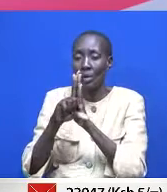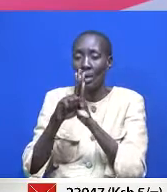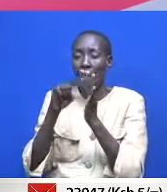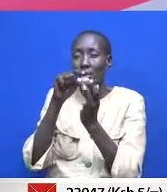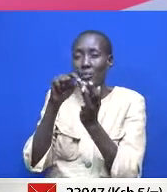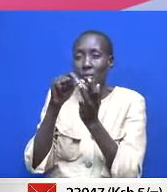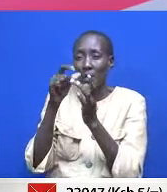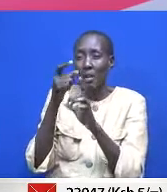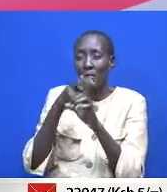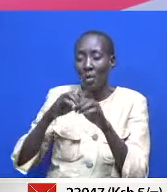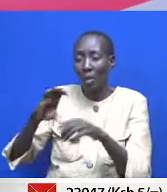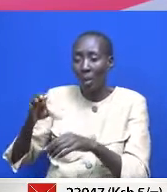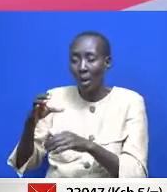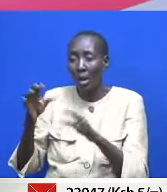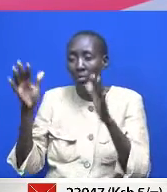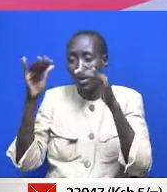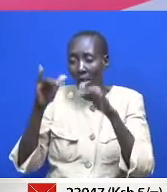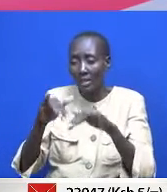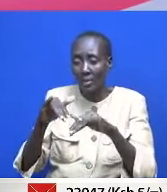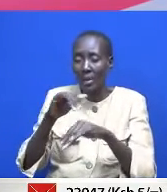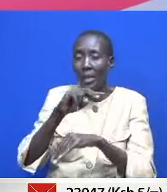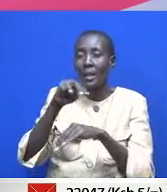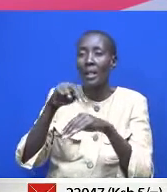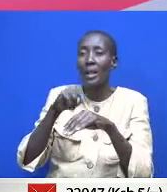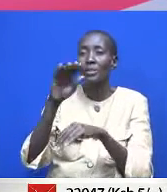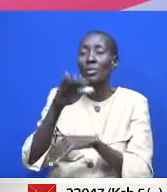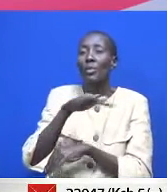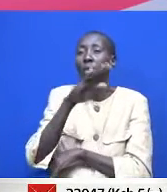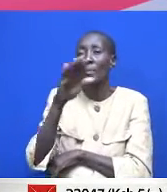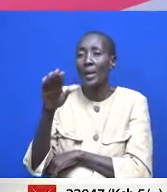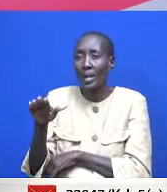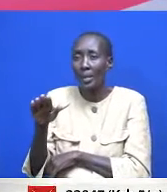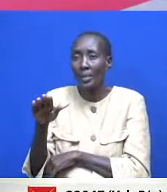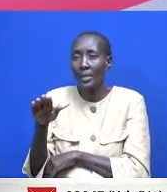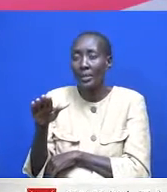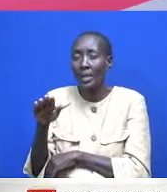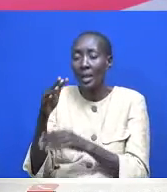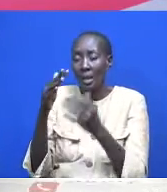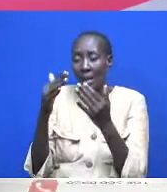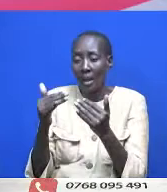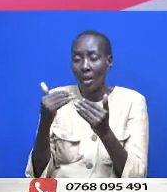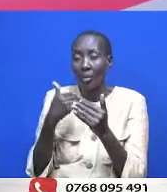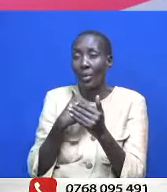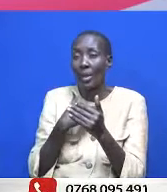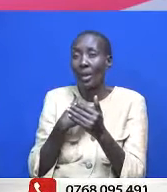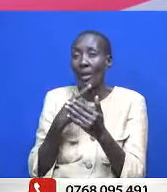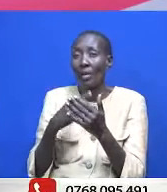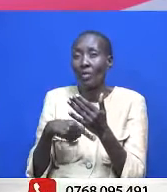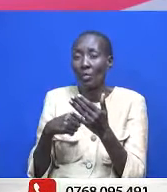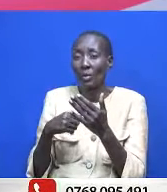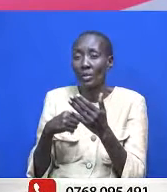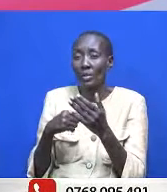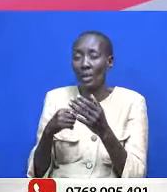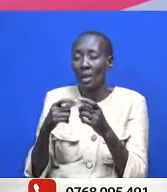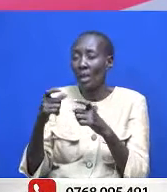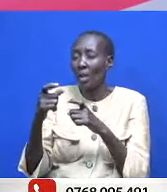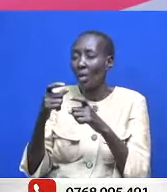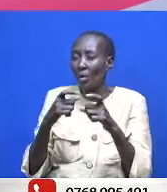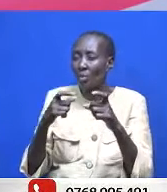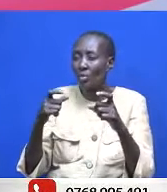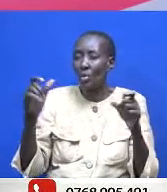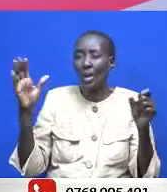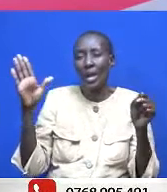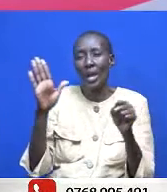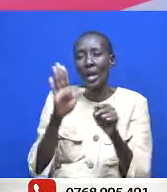county assemblies, tunaona kwamba tumeanza kufika katika kiwango ambaye tuko na kitu ambaye kwa kizungu tunaita over regulation. So hapa nchini